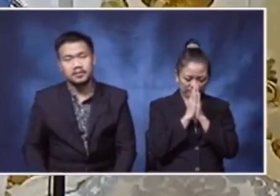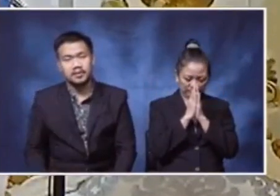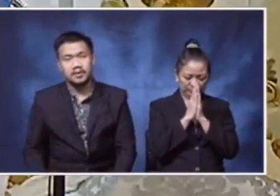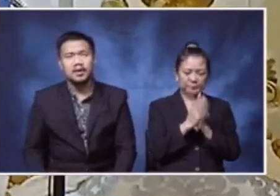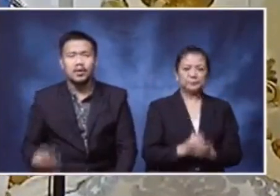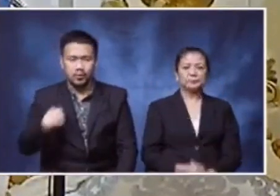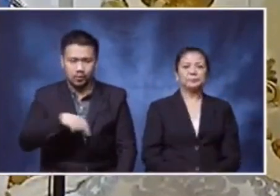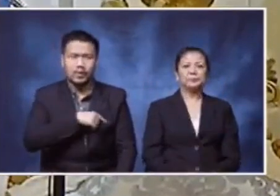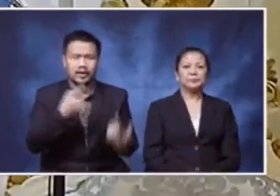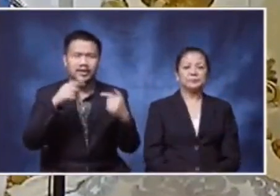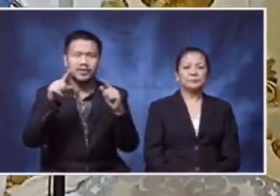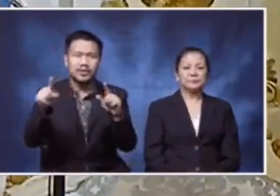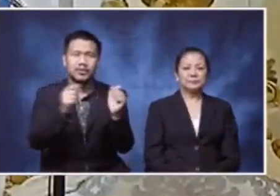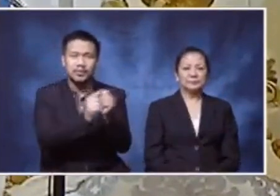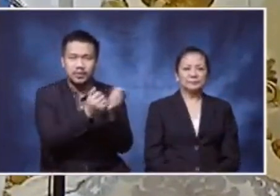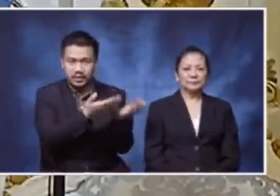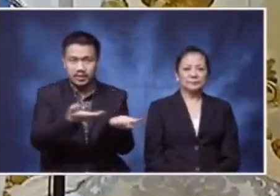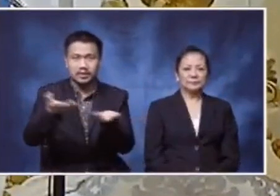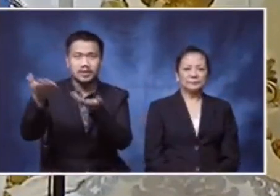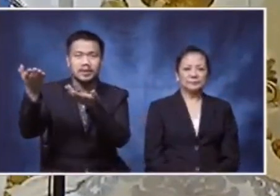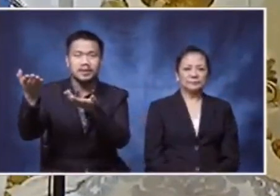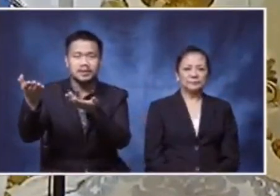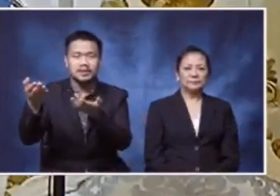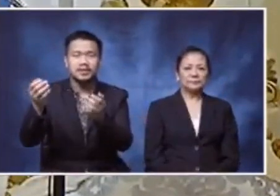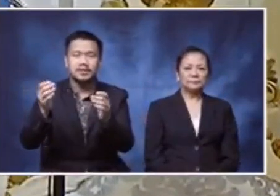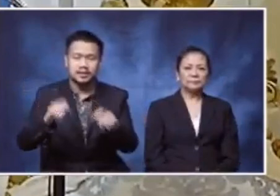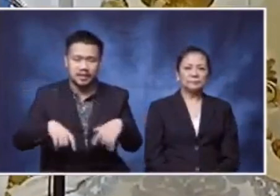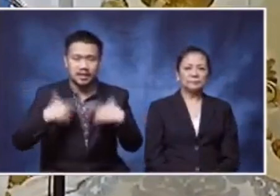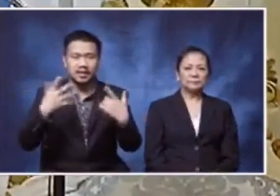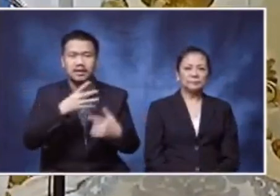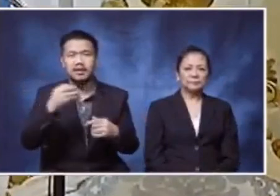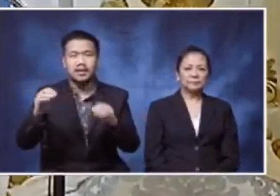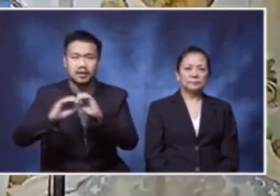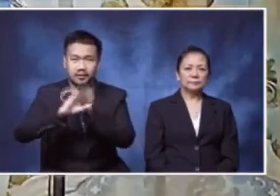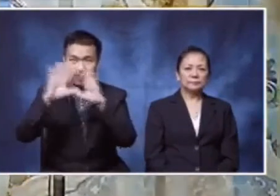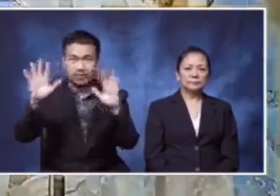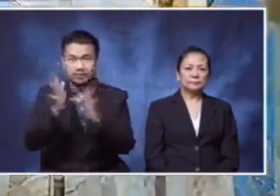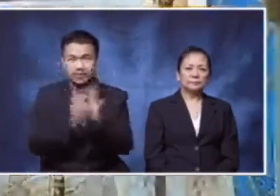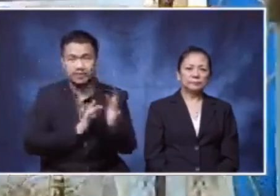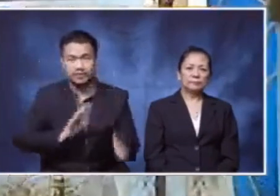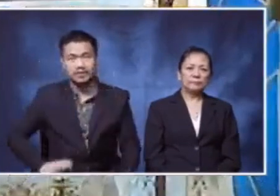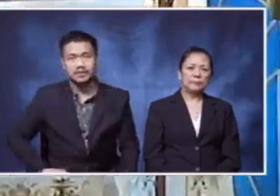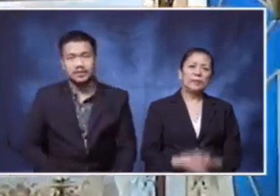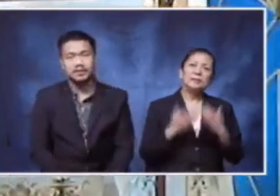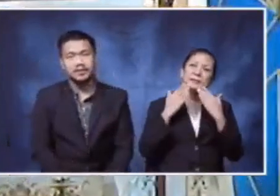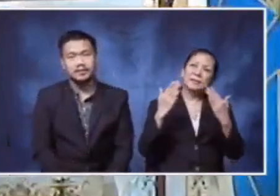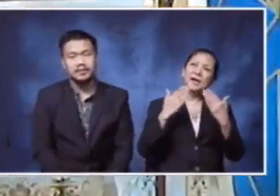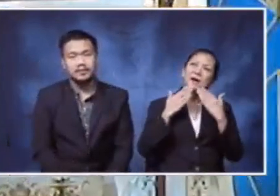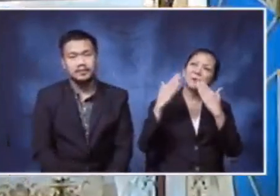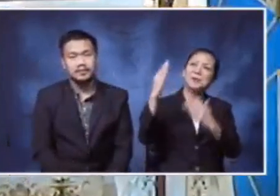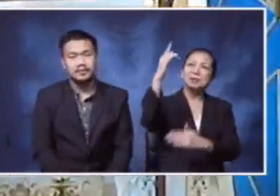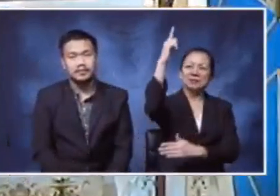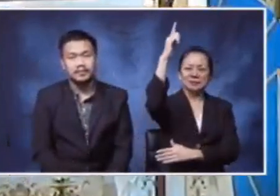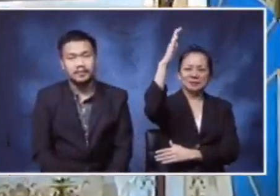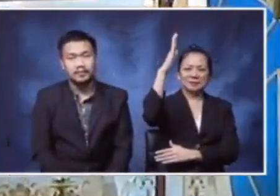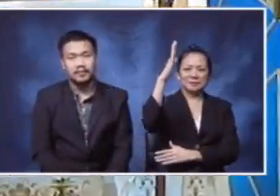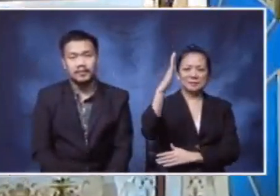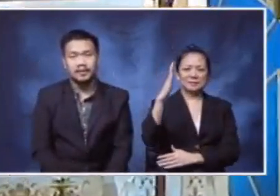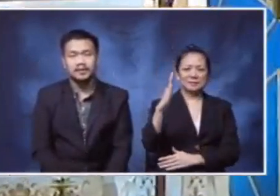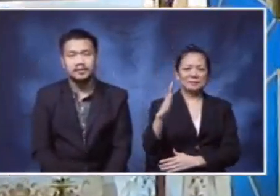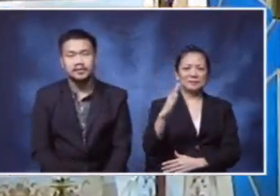Humayo tayo taglay ang liwanag at buhay ni Kristo. Salamat sa Diyos.